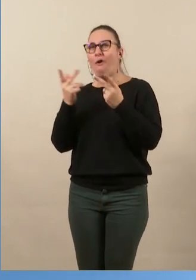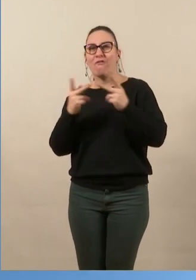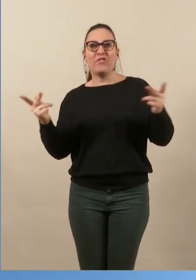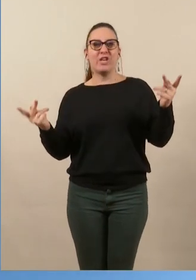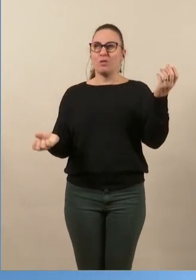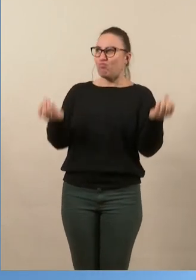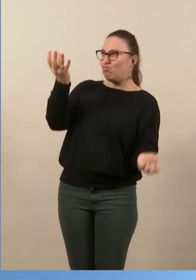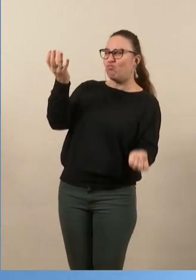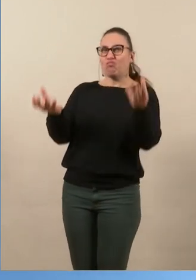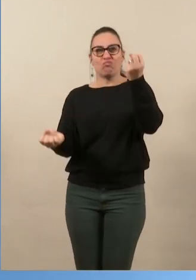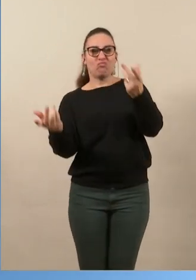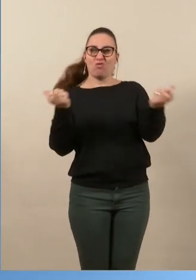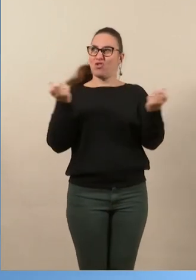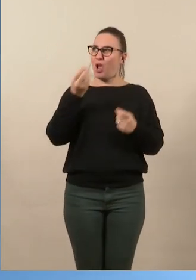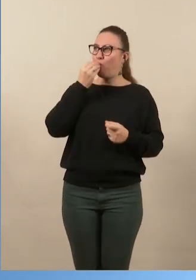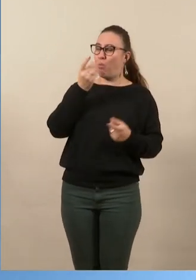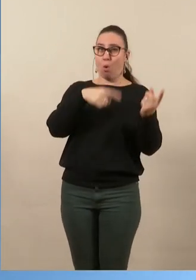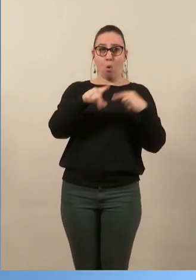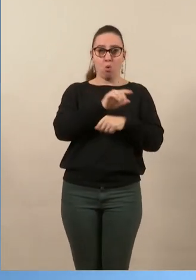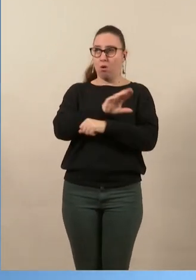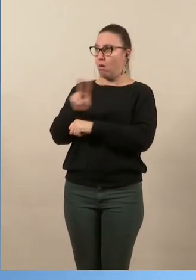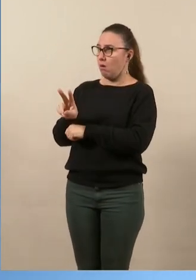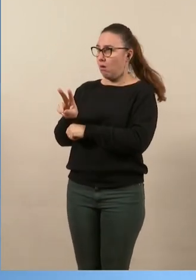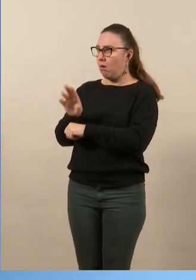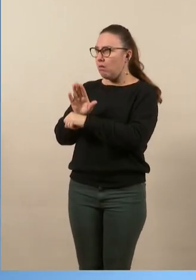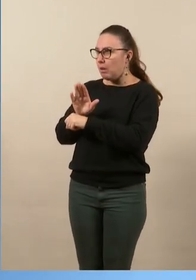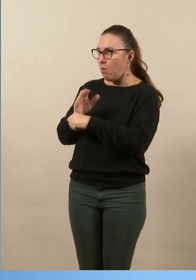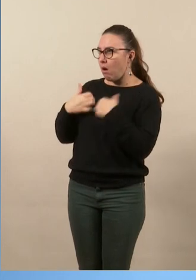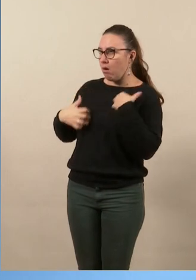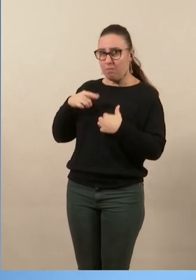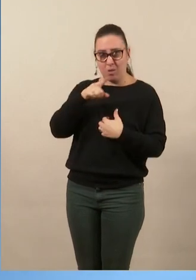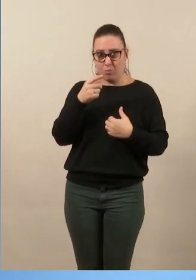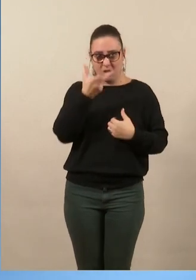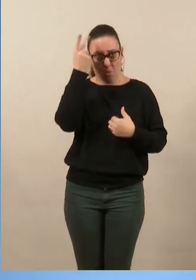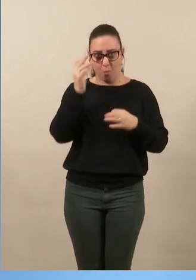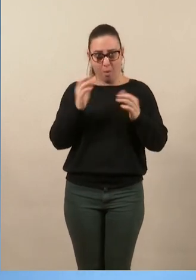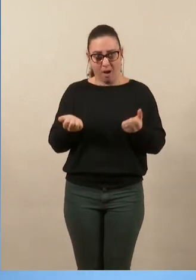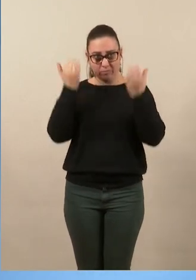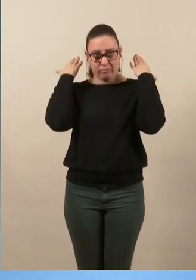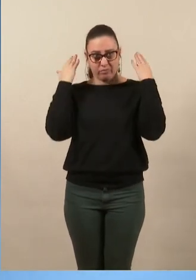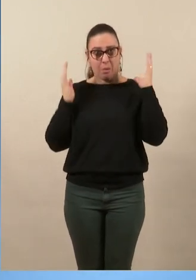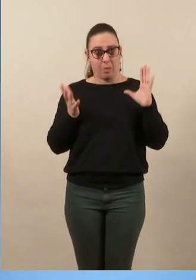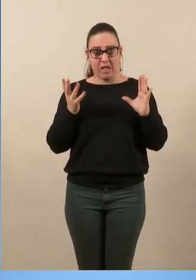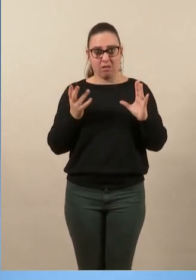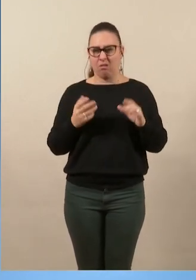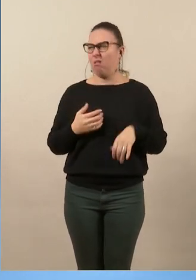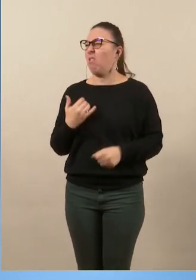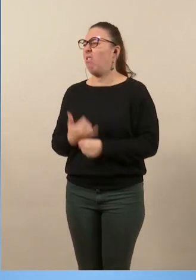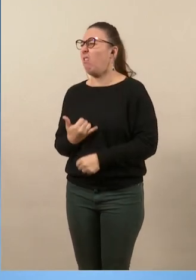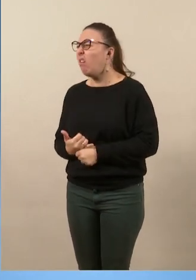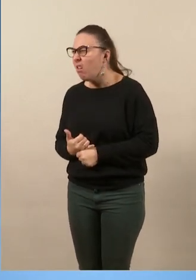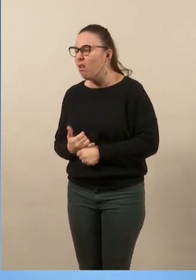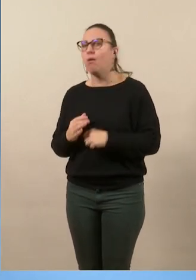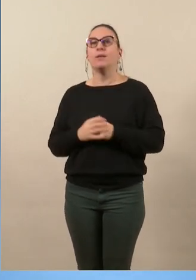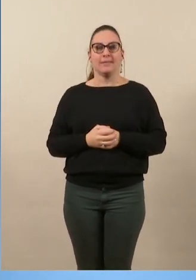se gère bien bah seront témoins d'un truc que je sais même pas s'ils vont comprendre si on leur explique cela par contre certains ont